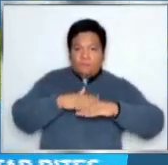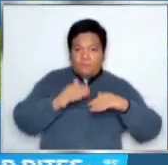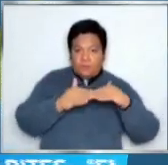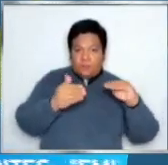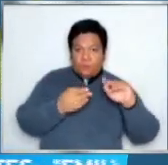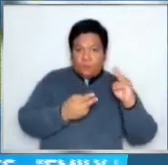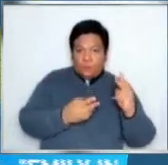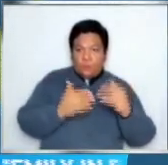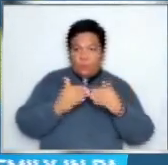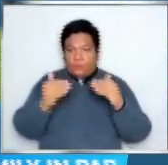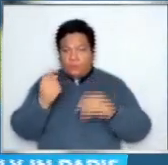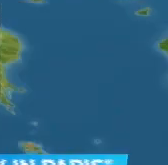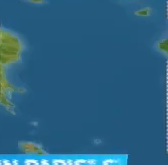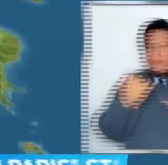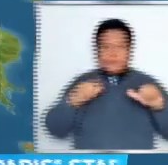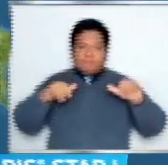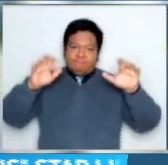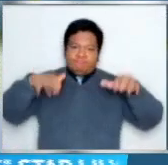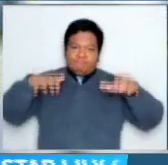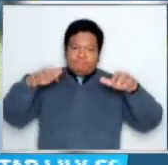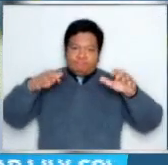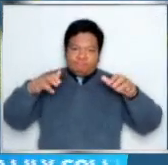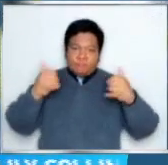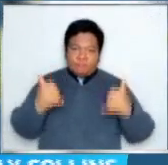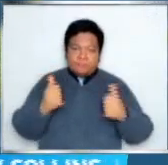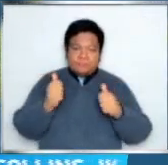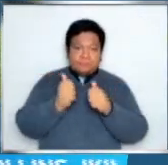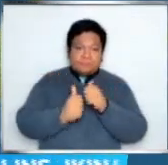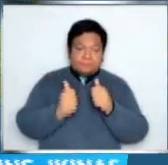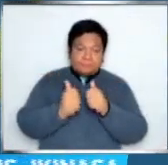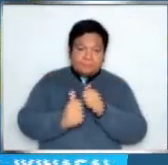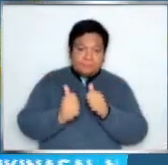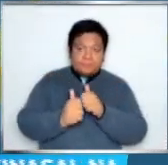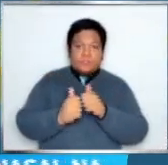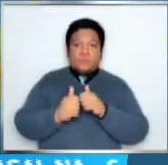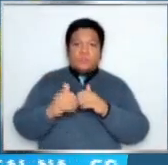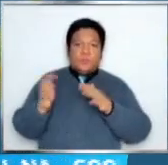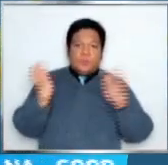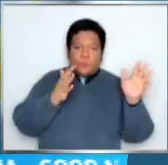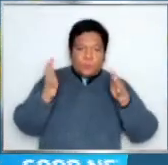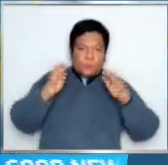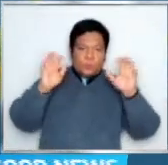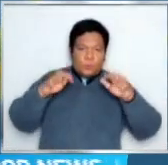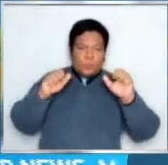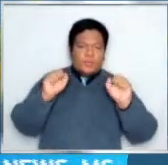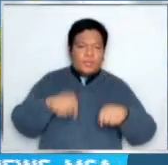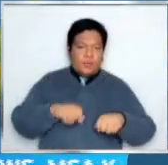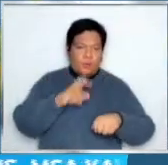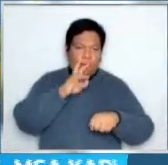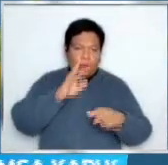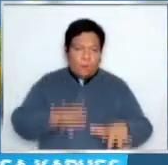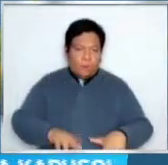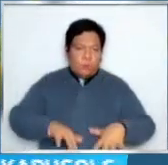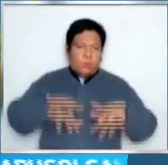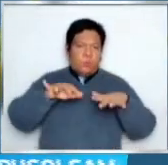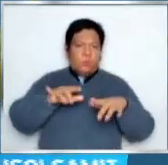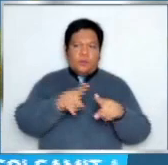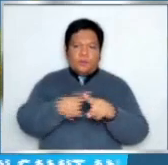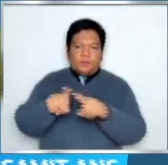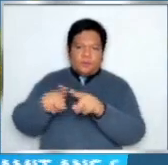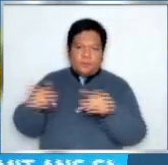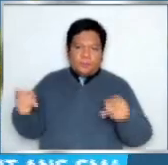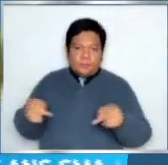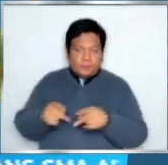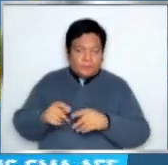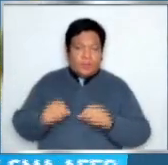panahon ngayong araw. Pag sinabi nating masungit, mga pag-ulan na pwedeng magdulot ng mga pagba sa low-lying areas, pwede rin magdulot ng